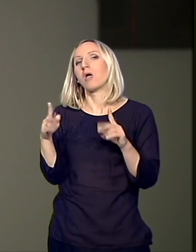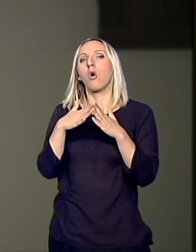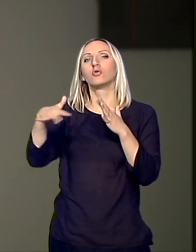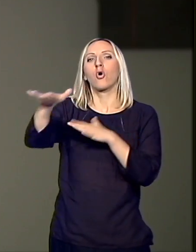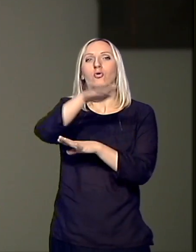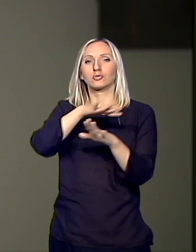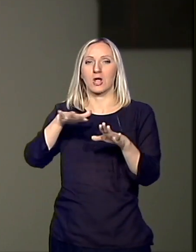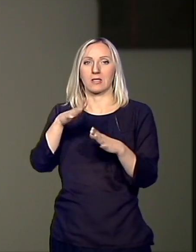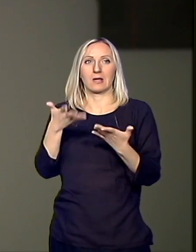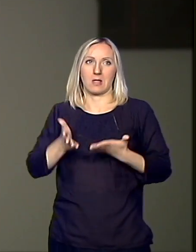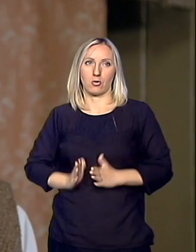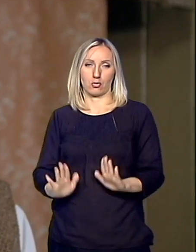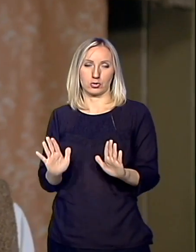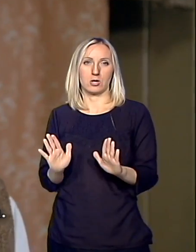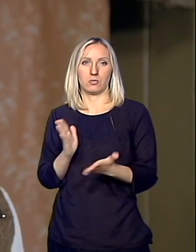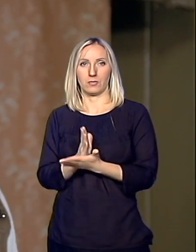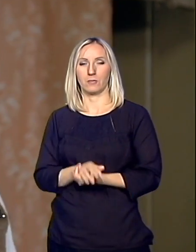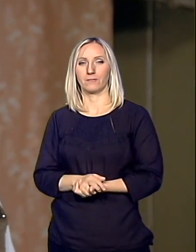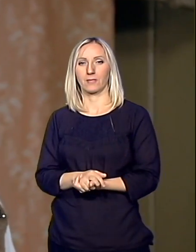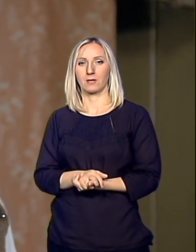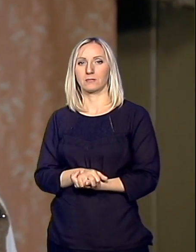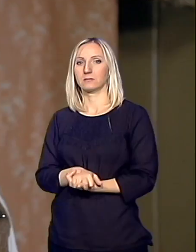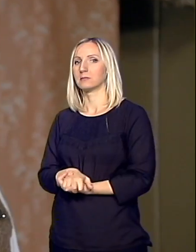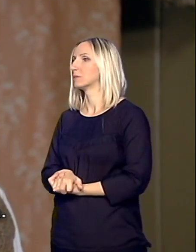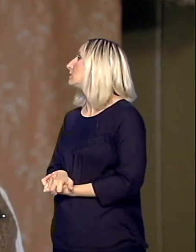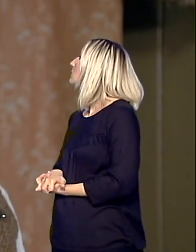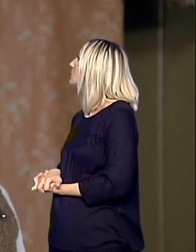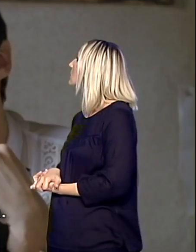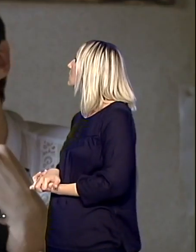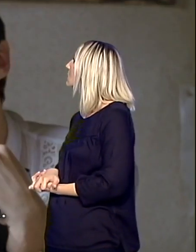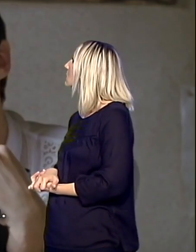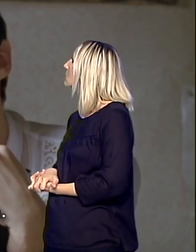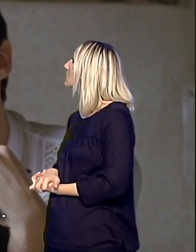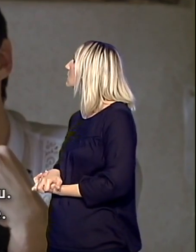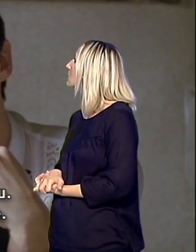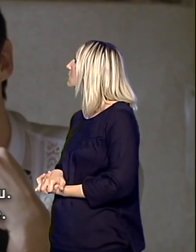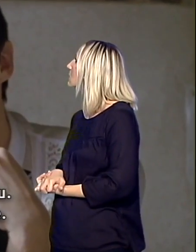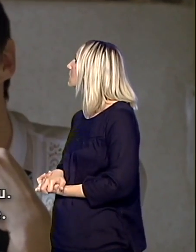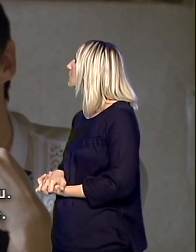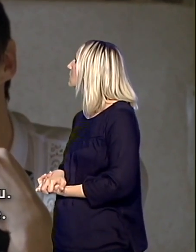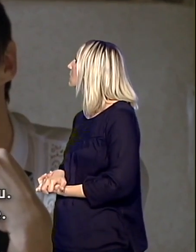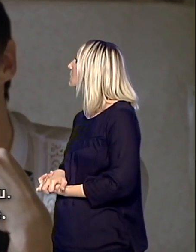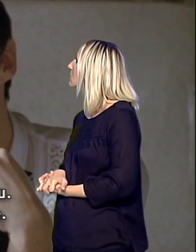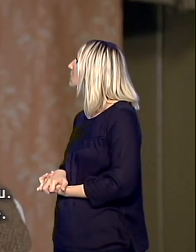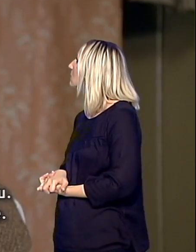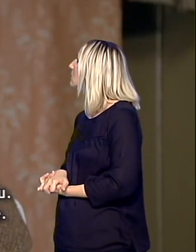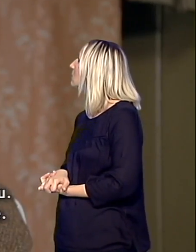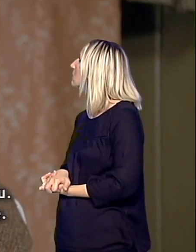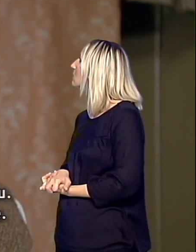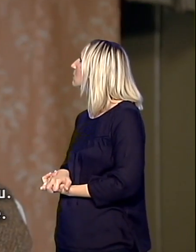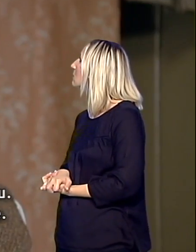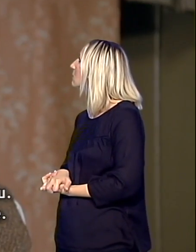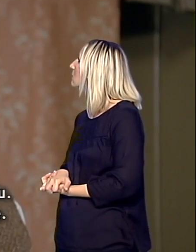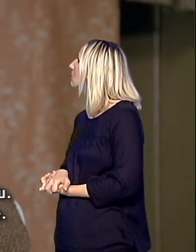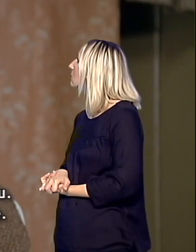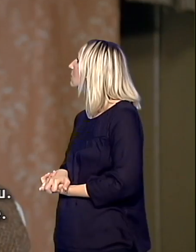u koje je po rođenju dospeo. I like you very much. And I like you, Christy.